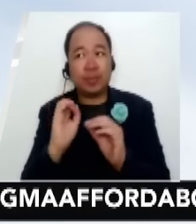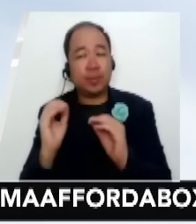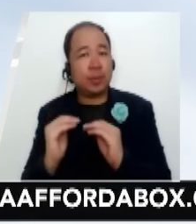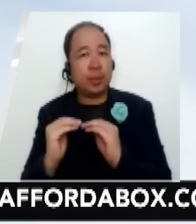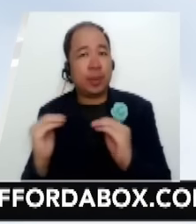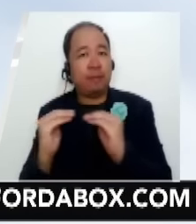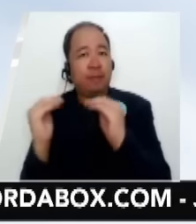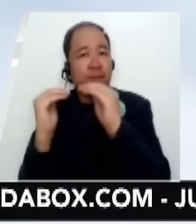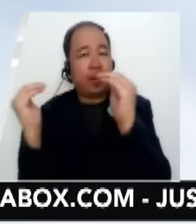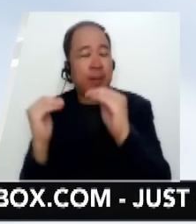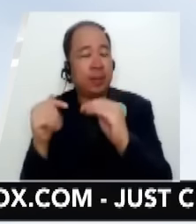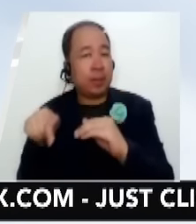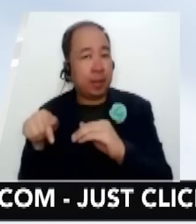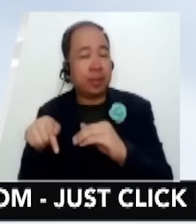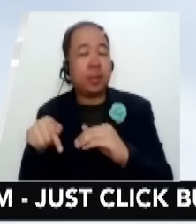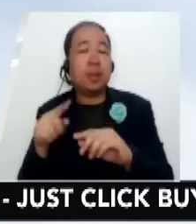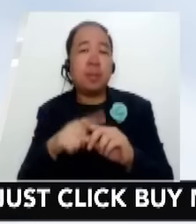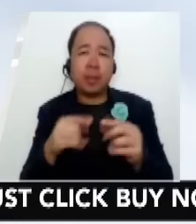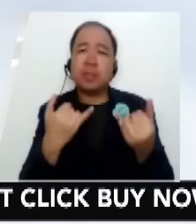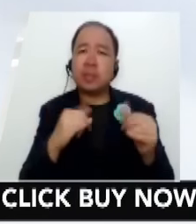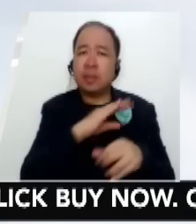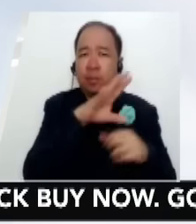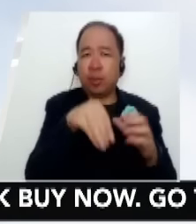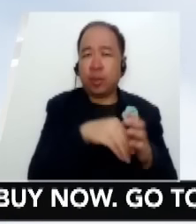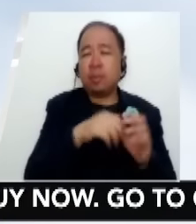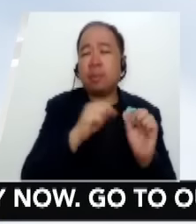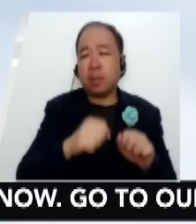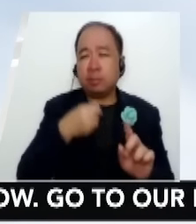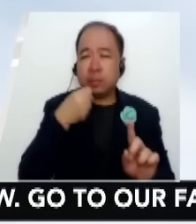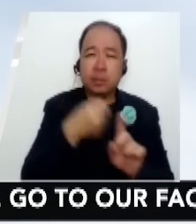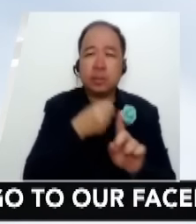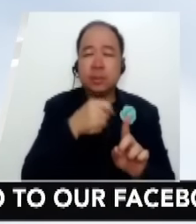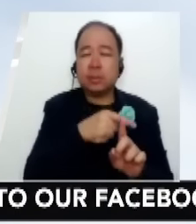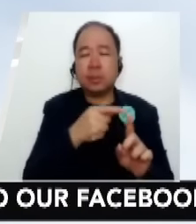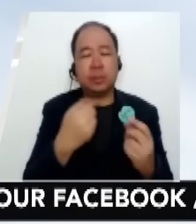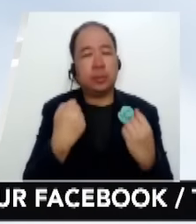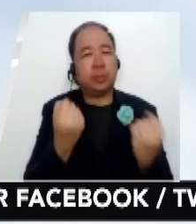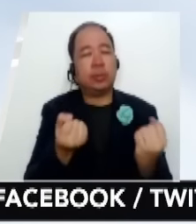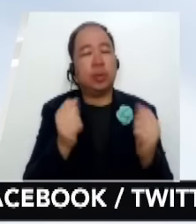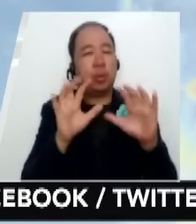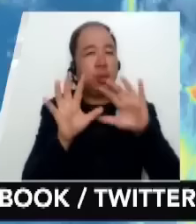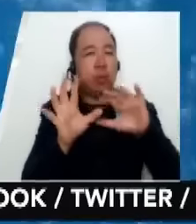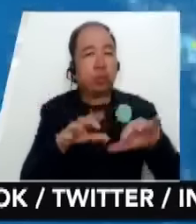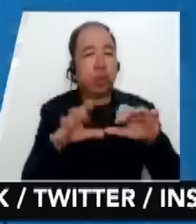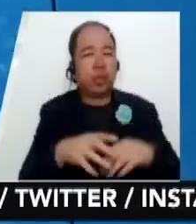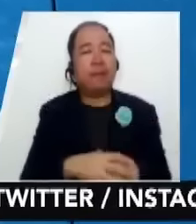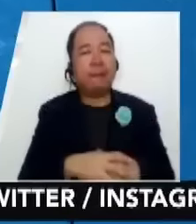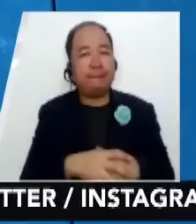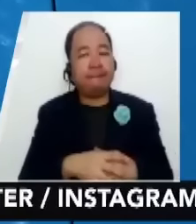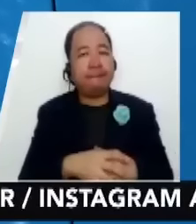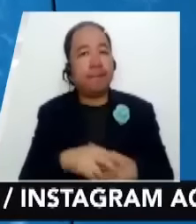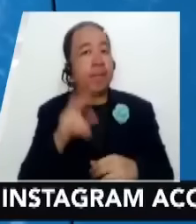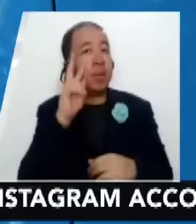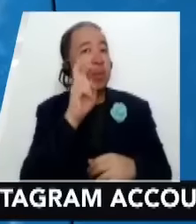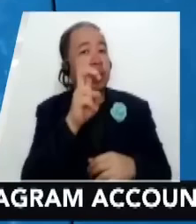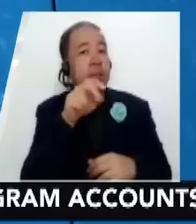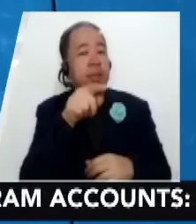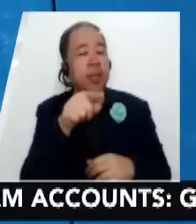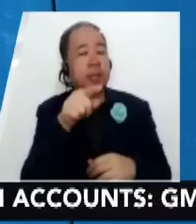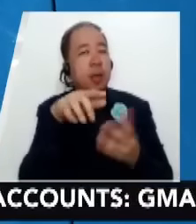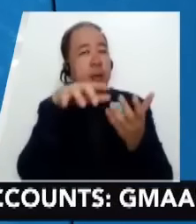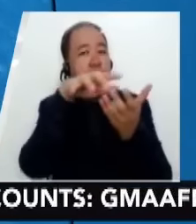kasama dito sa signals ay posible pa rin po makaranas sa mga matitinding pag-ulan. Huling namataan ang bata ng Super Typhoon Leon